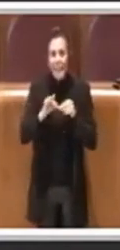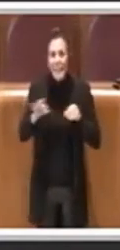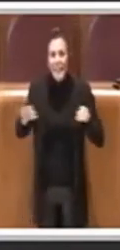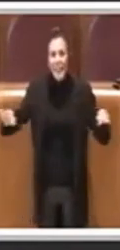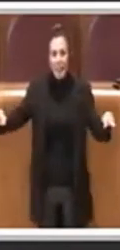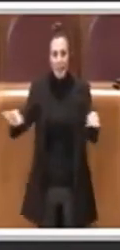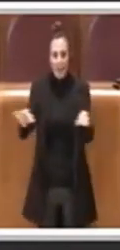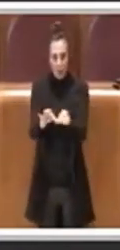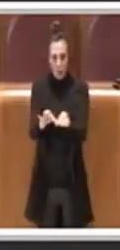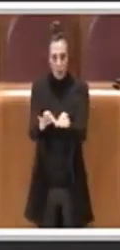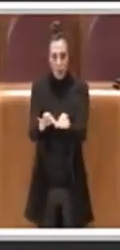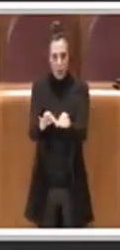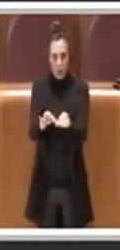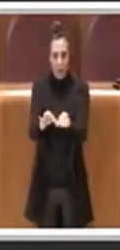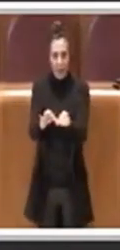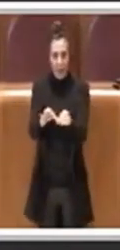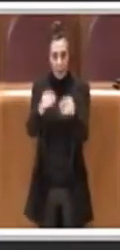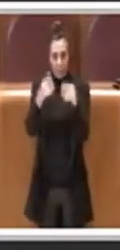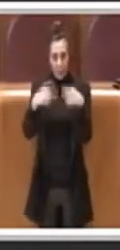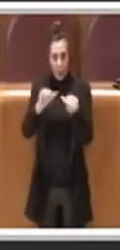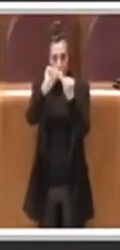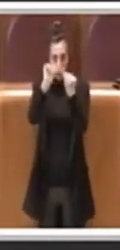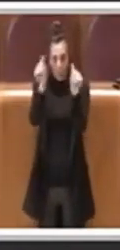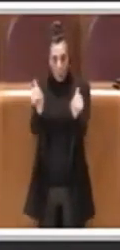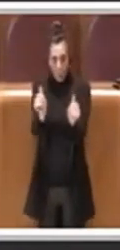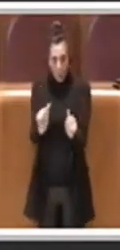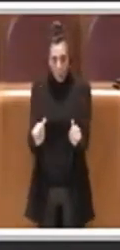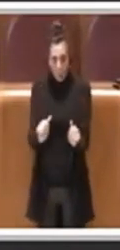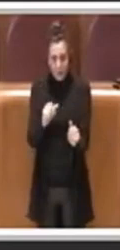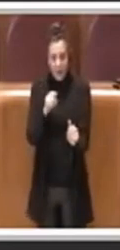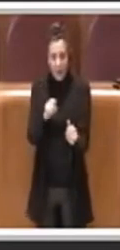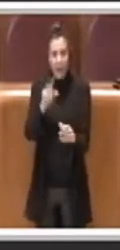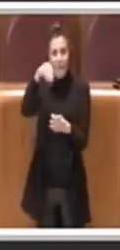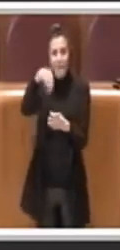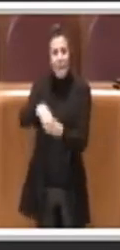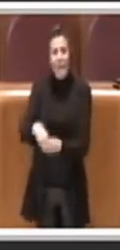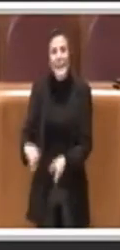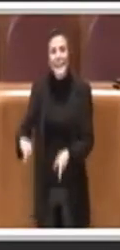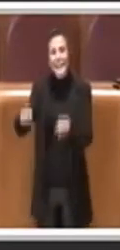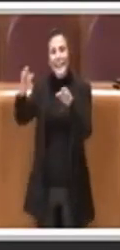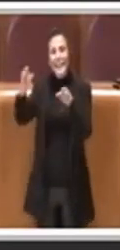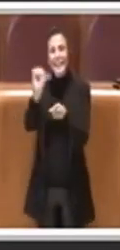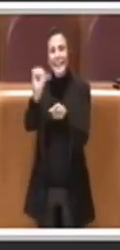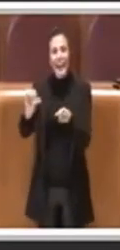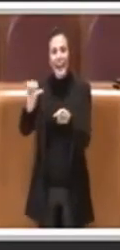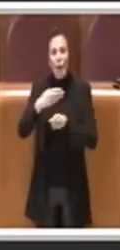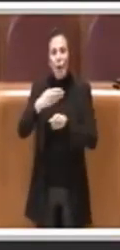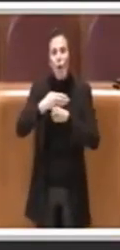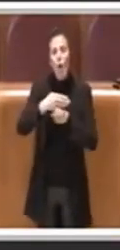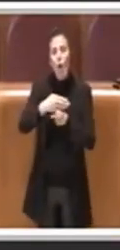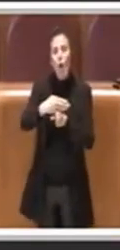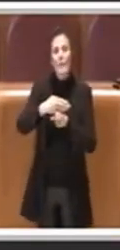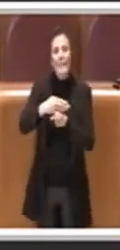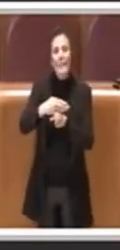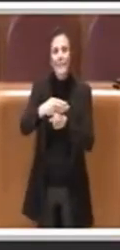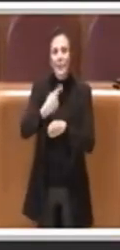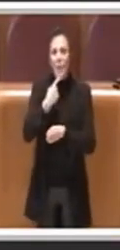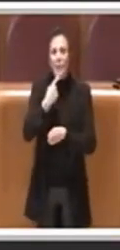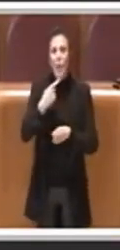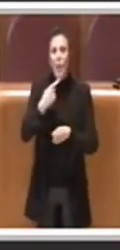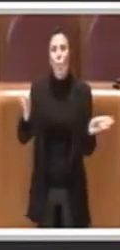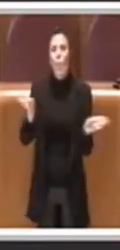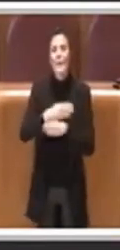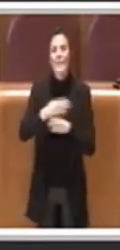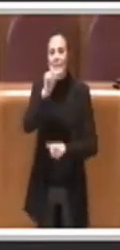più il questo modello insiste su un server che può essere condiviso con tutti i vari soggetti che concorrono la